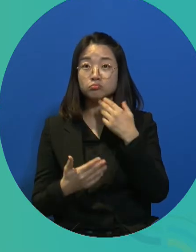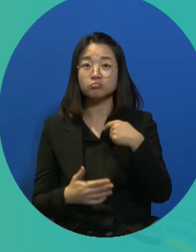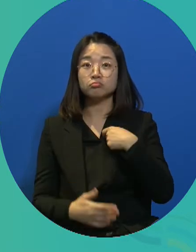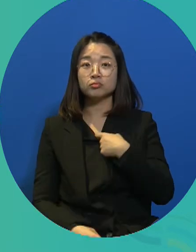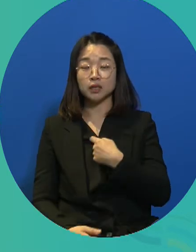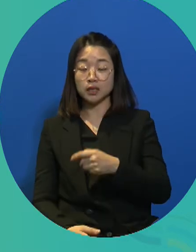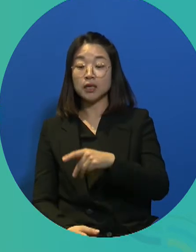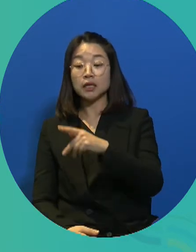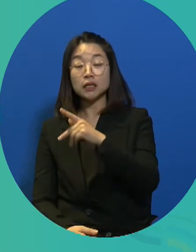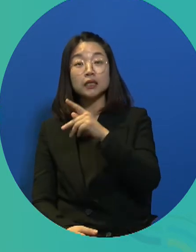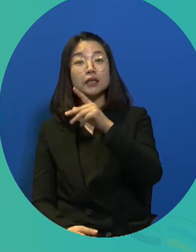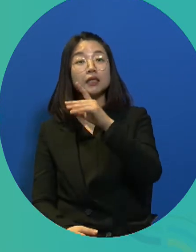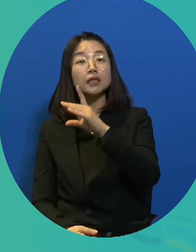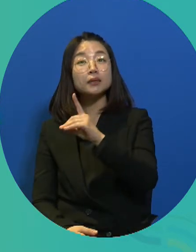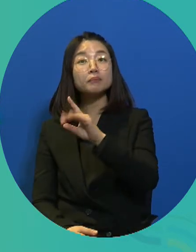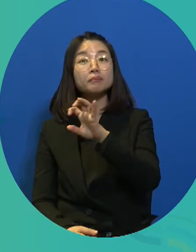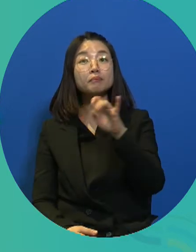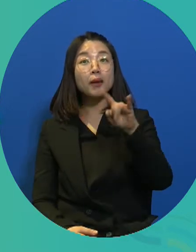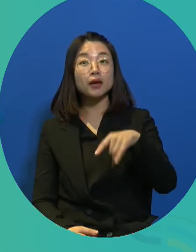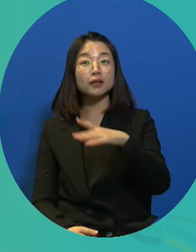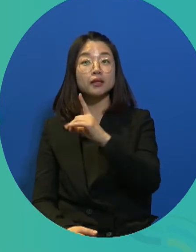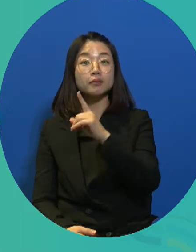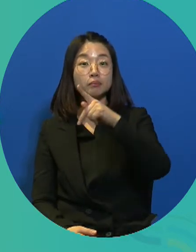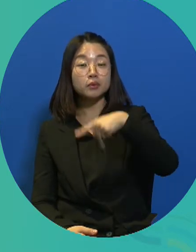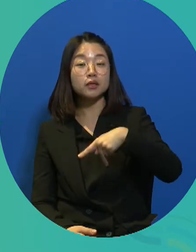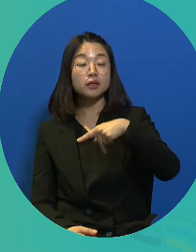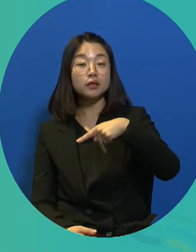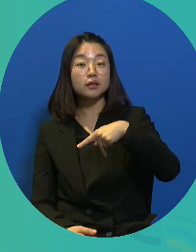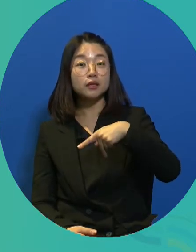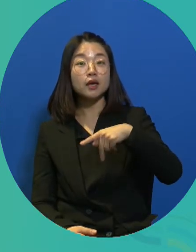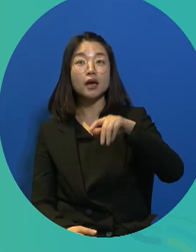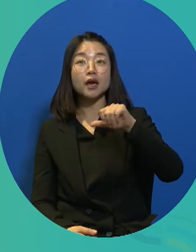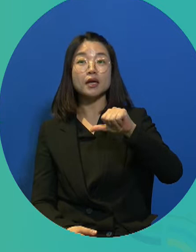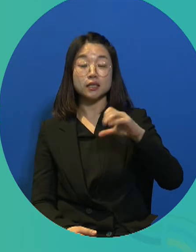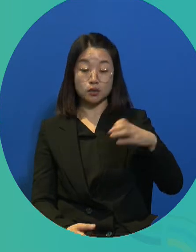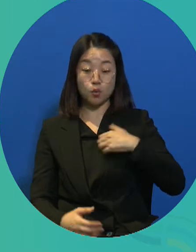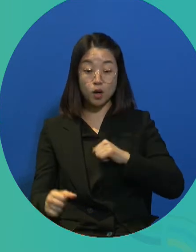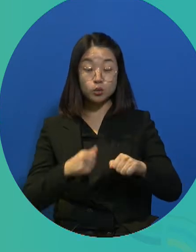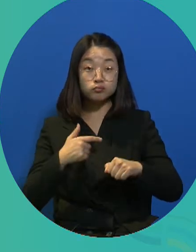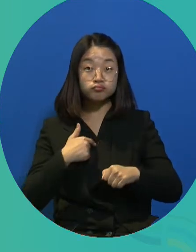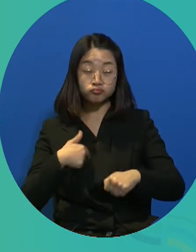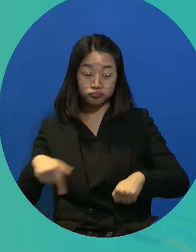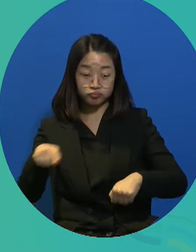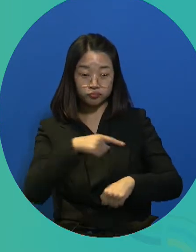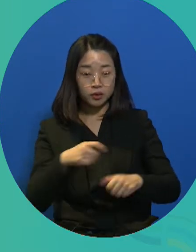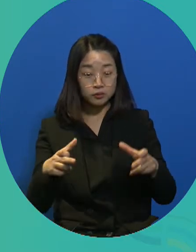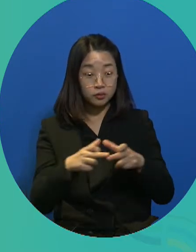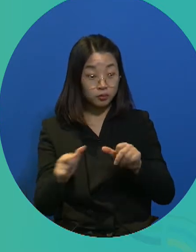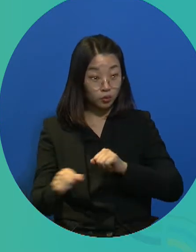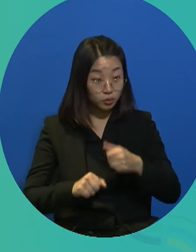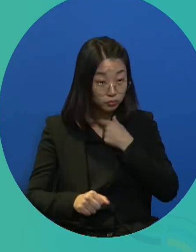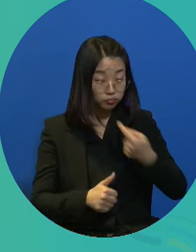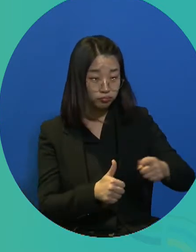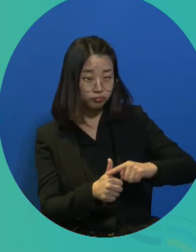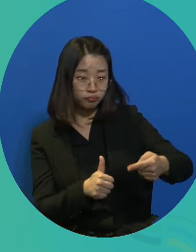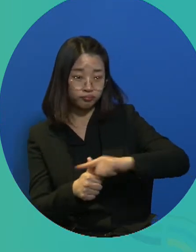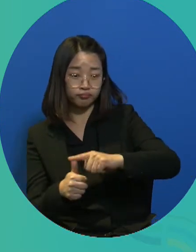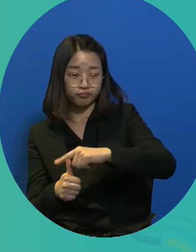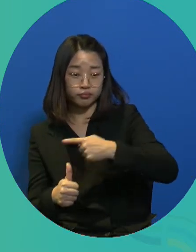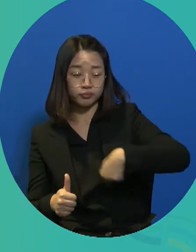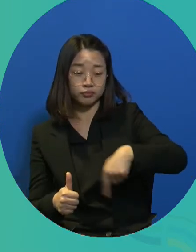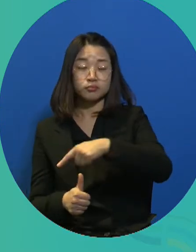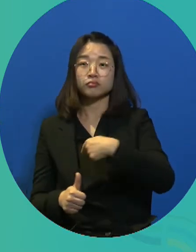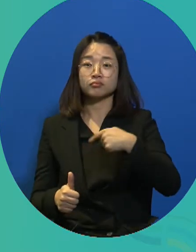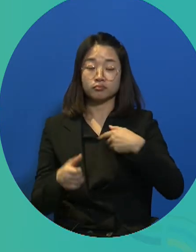앞서 말씀드렸다시피 저희 모든 장애인 활동가들이 함께 만든 것이었기 때문에